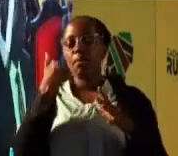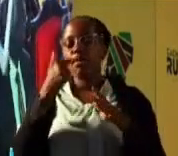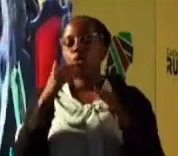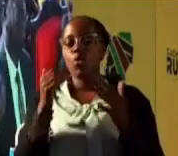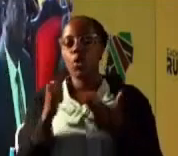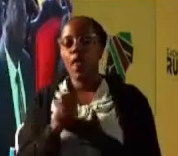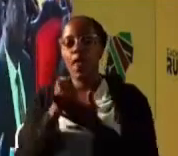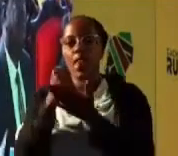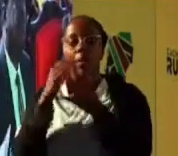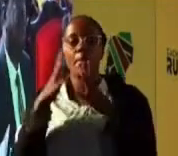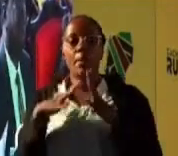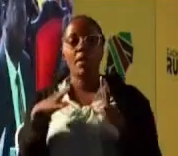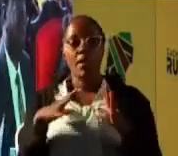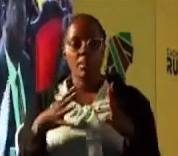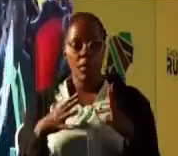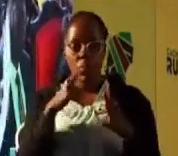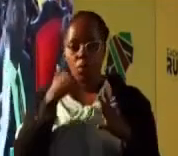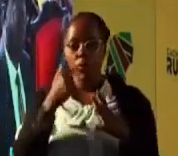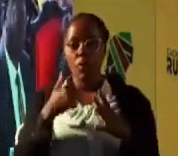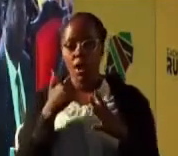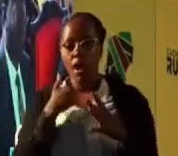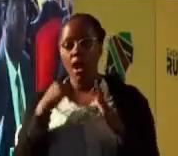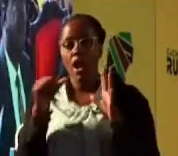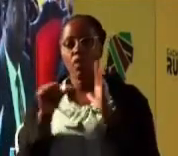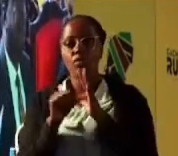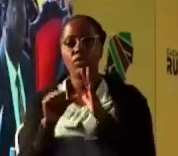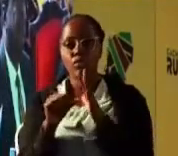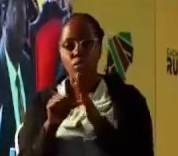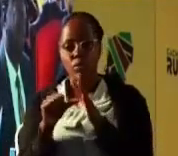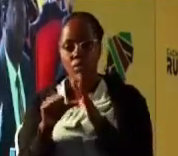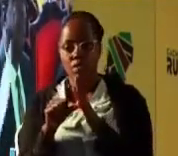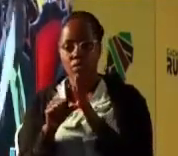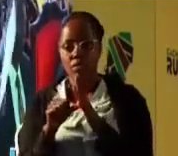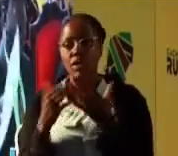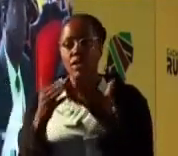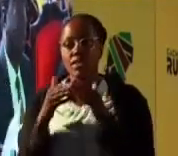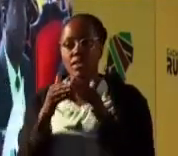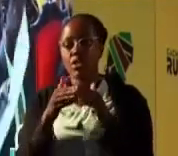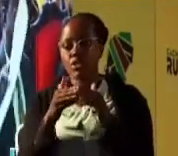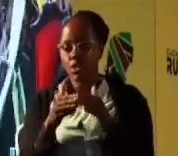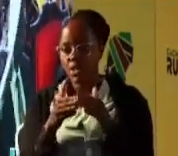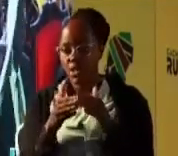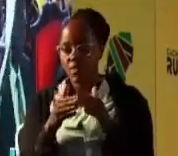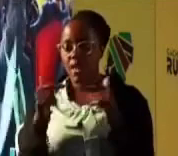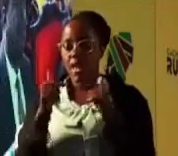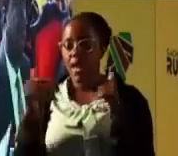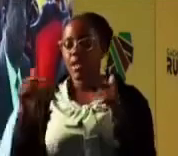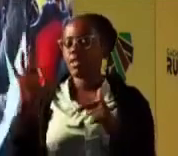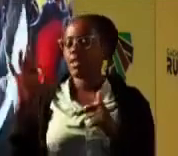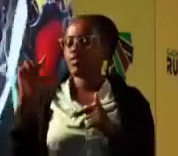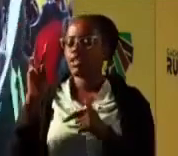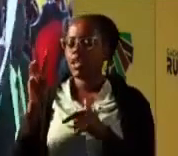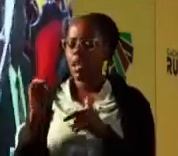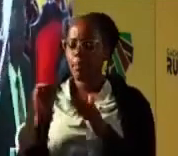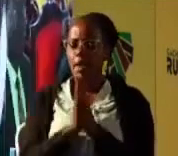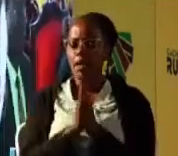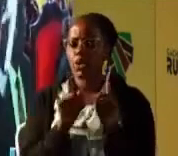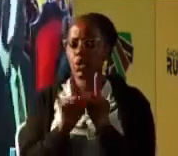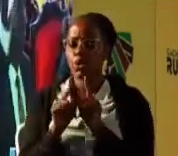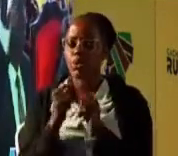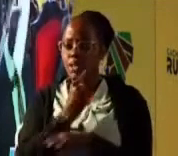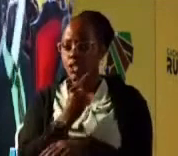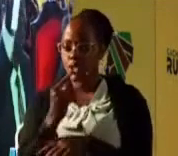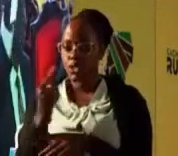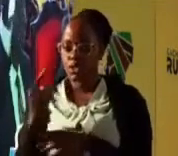centers ya watu ambao wako na matatizo ya sexually anti-FGM maneno in